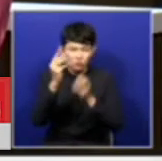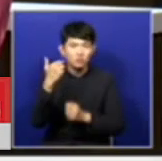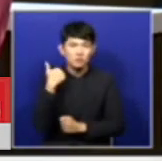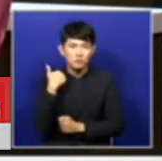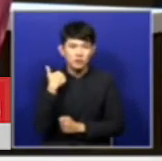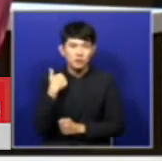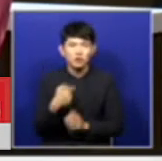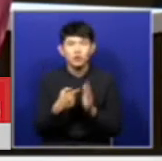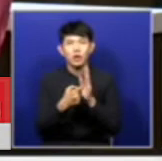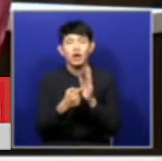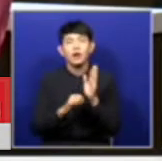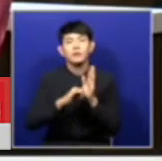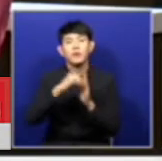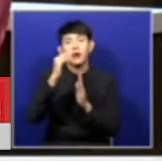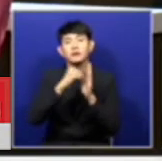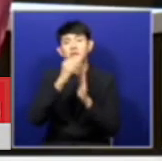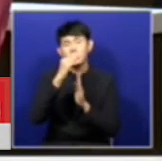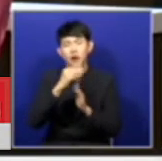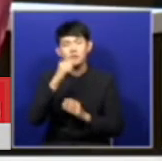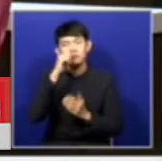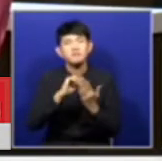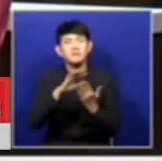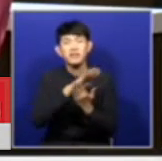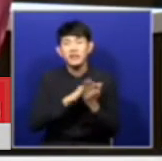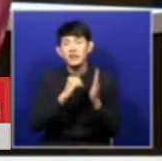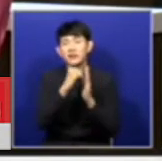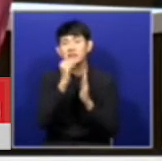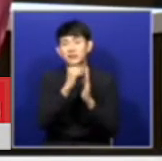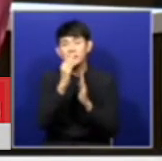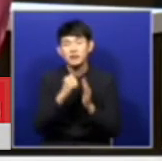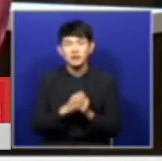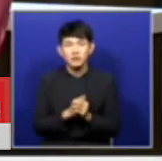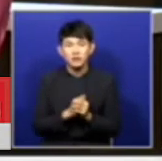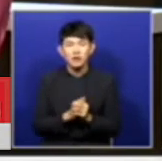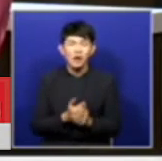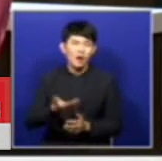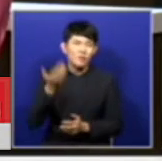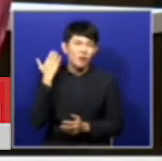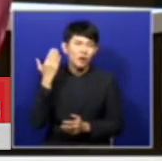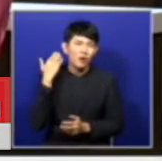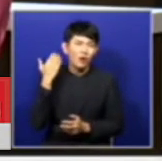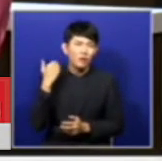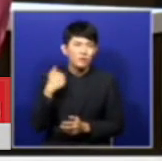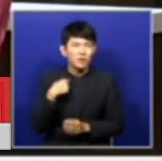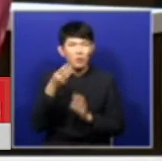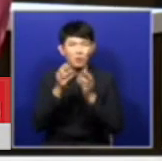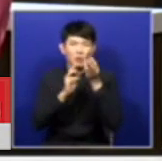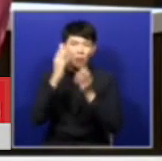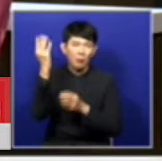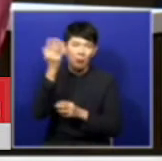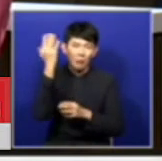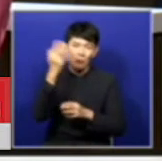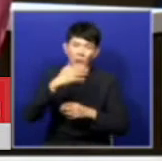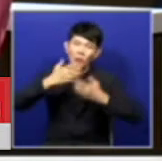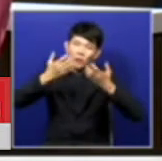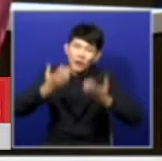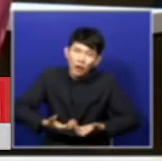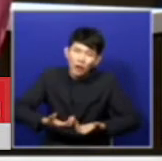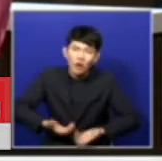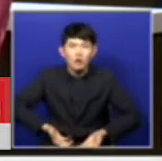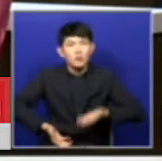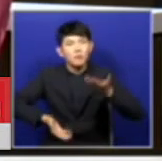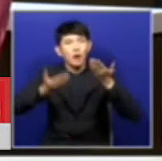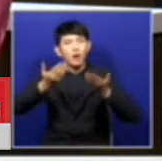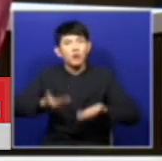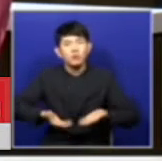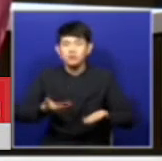ะทางภาคเหนือของประเทศไทยในอดีตอาจจะมีหนักบ้างเบาบ้างสลับกันไปแต่ในช่วงท้ายๆมานี้นะครับโด